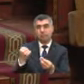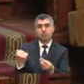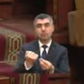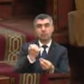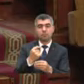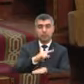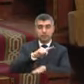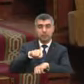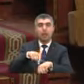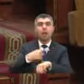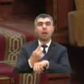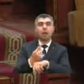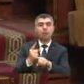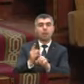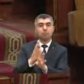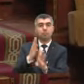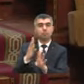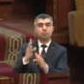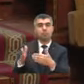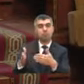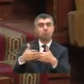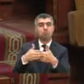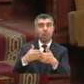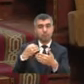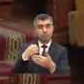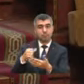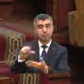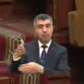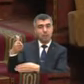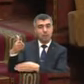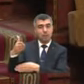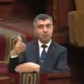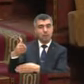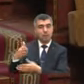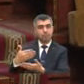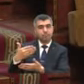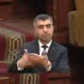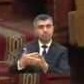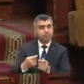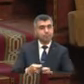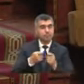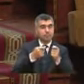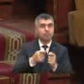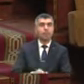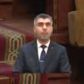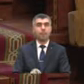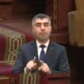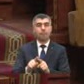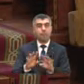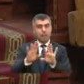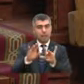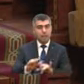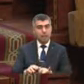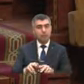ساعات طوال امام باب القنصليه باش انهم يقضيوا الاغراض ديالهم. بالتالي كنسالوا جميع السيده الوزيره على انه اذا كان هذا التقرير اللي